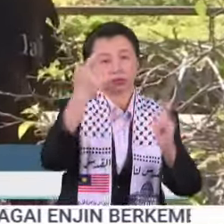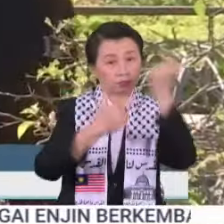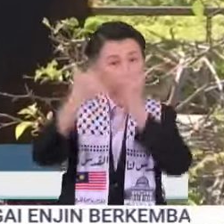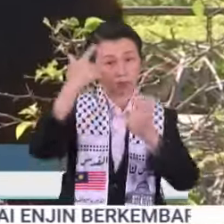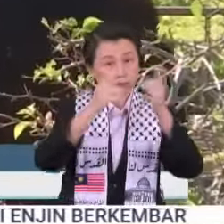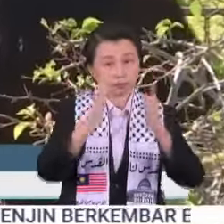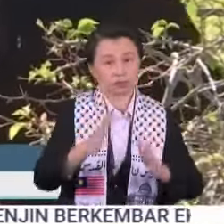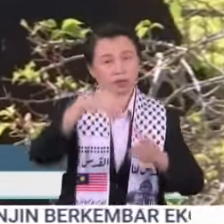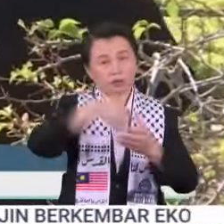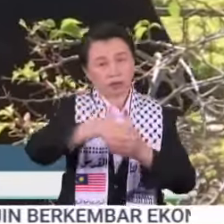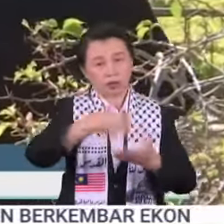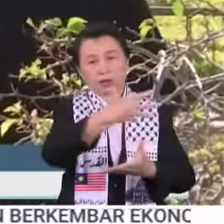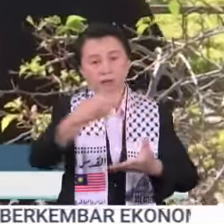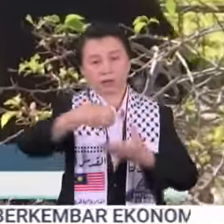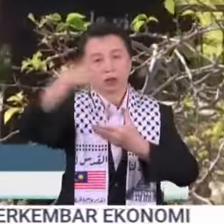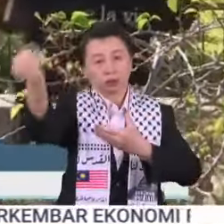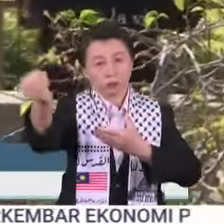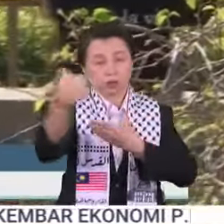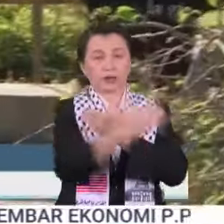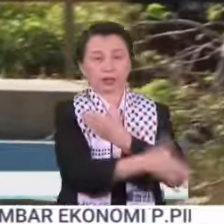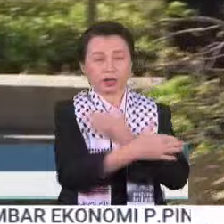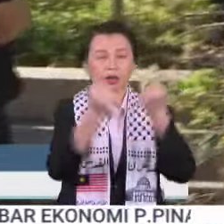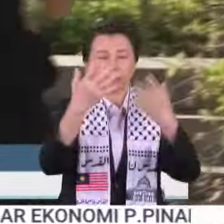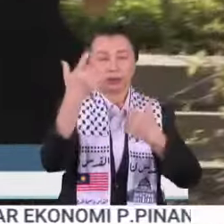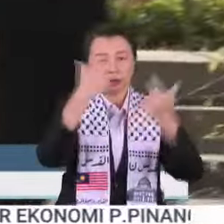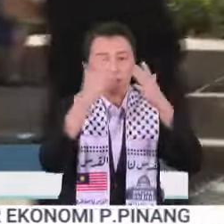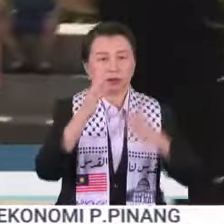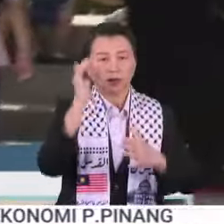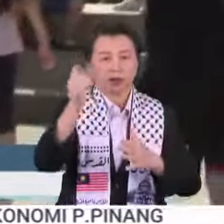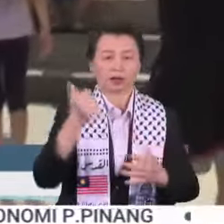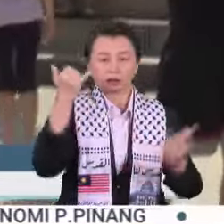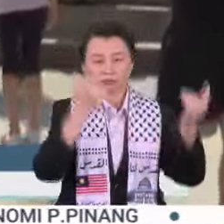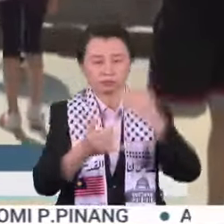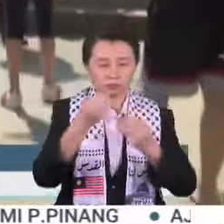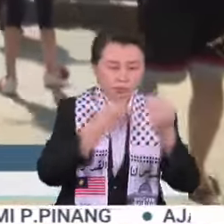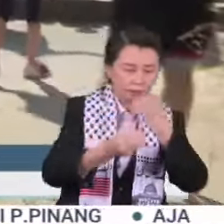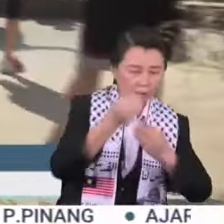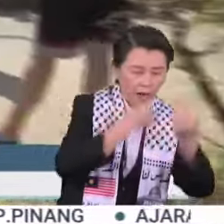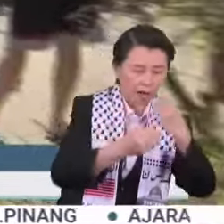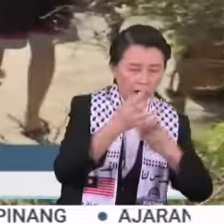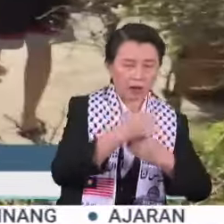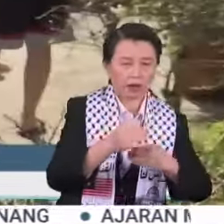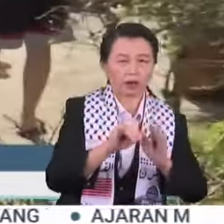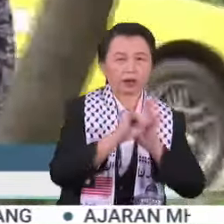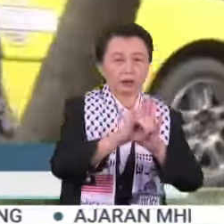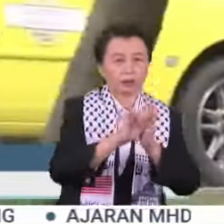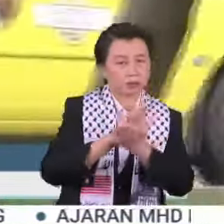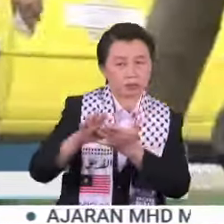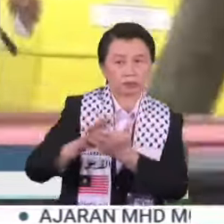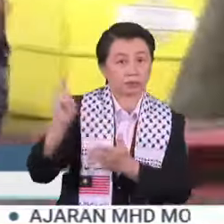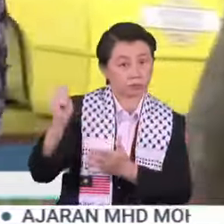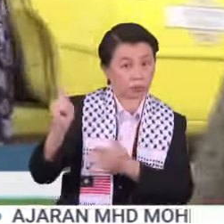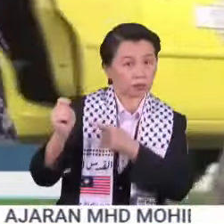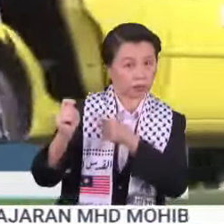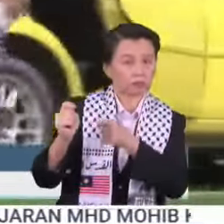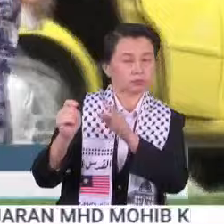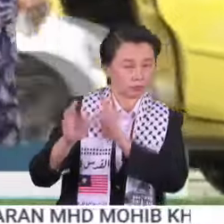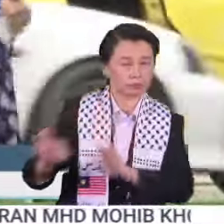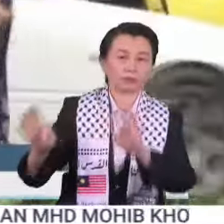pelancong dari dalam dan luar negara. Kebanyakan pelancong akan mengunjungi premis makanan dan imej kebersihan tandas di premis